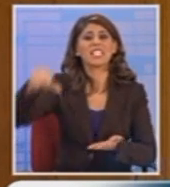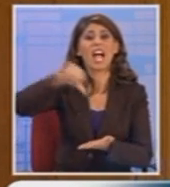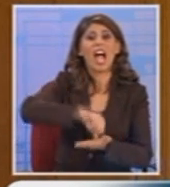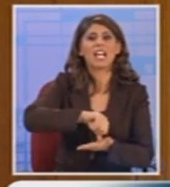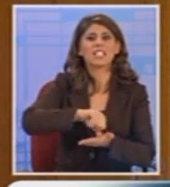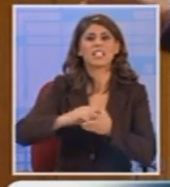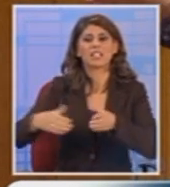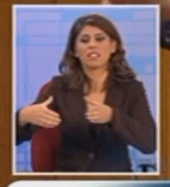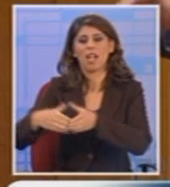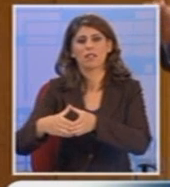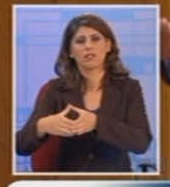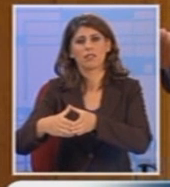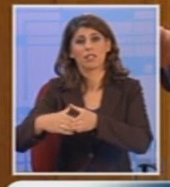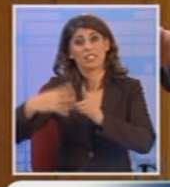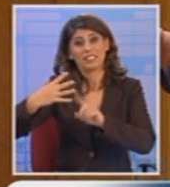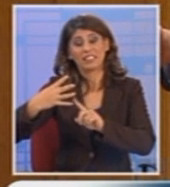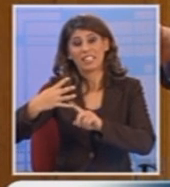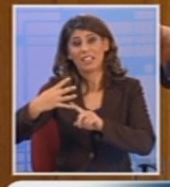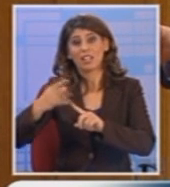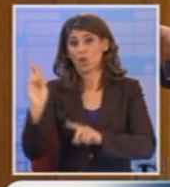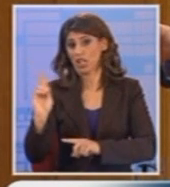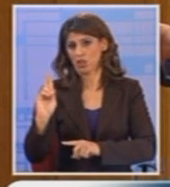τάξης. Τέταρτη πηγή ρίσκου.